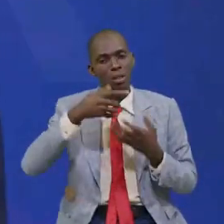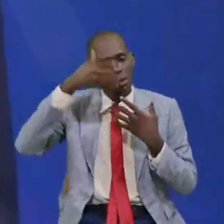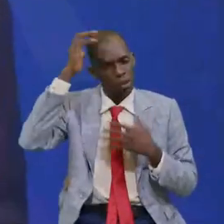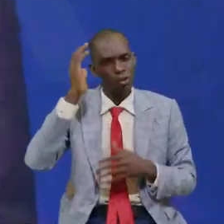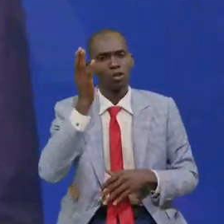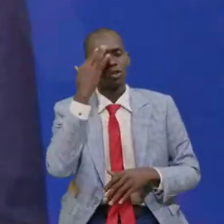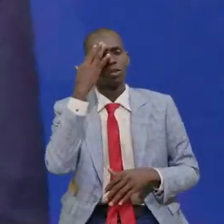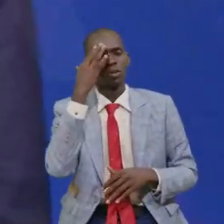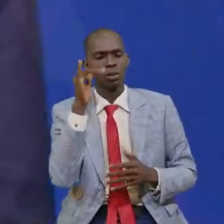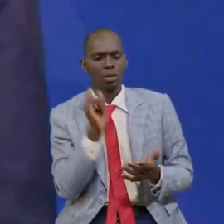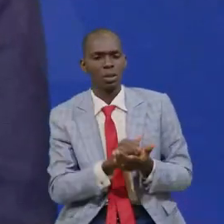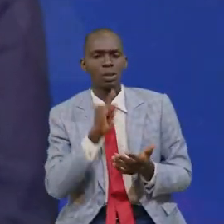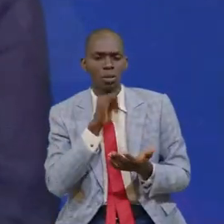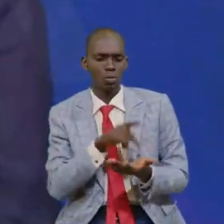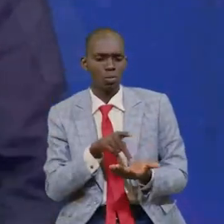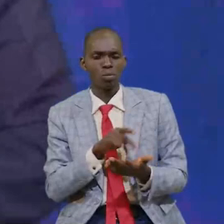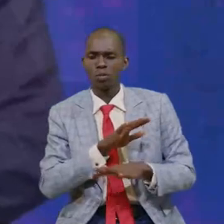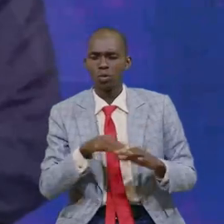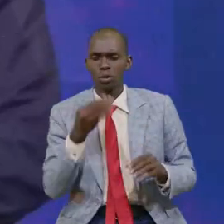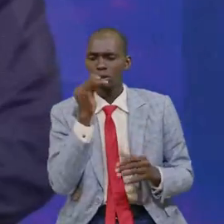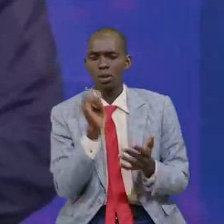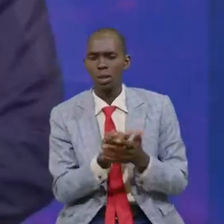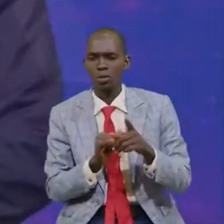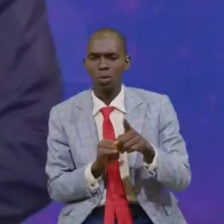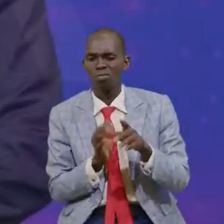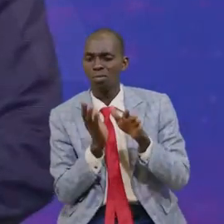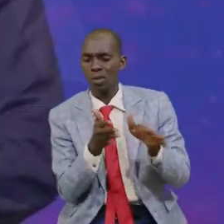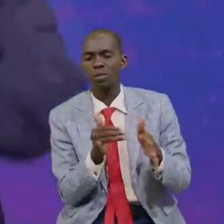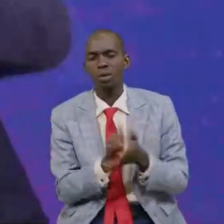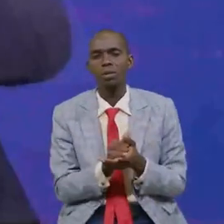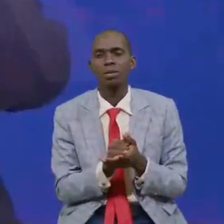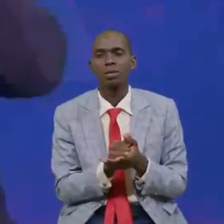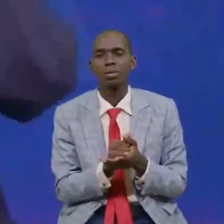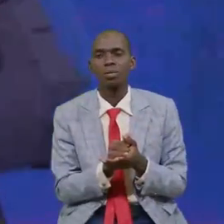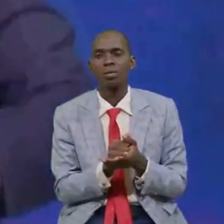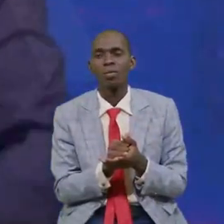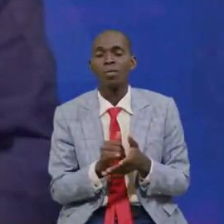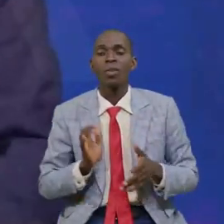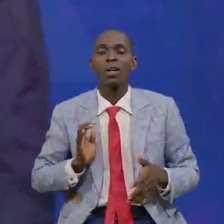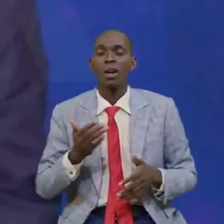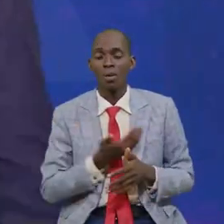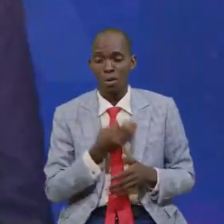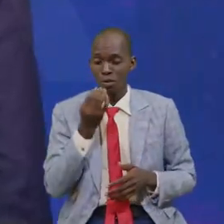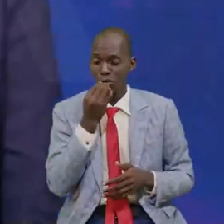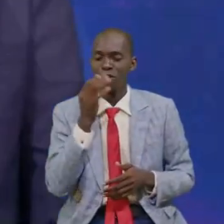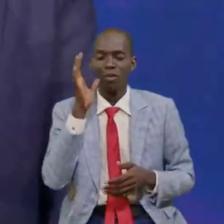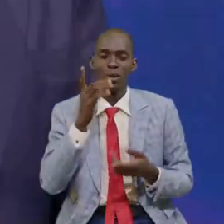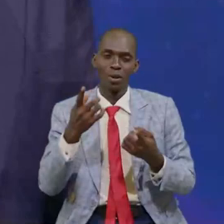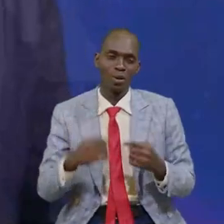Et les lions ont su qu'on ne mange pas ce poison-là. Qu'ils s'en aillent. Notre repas